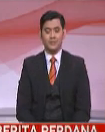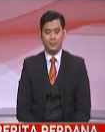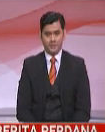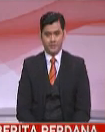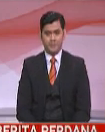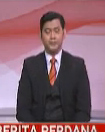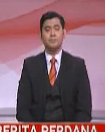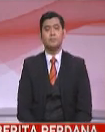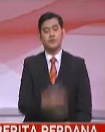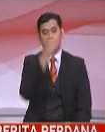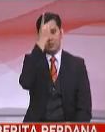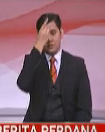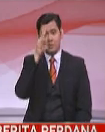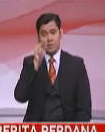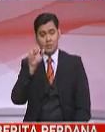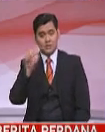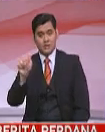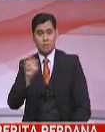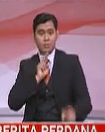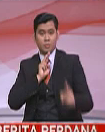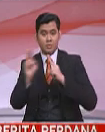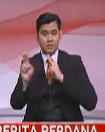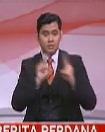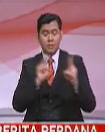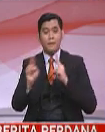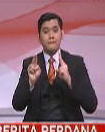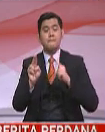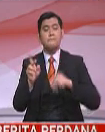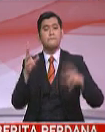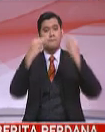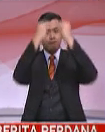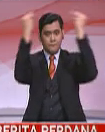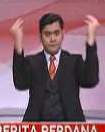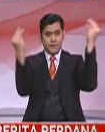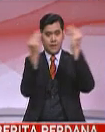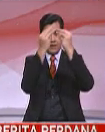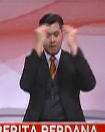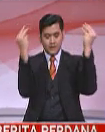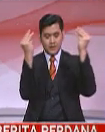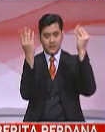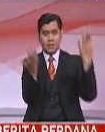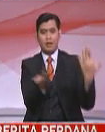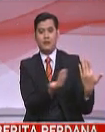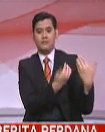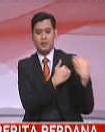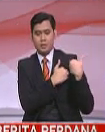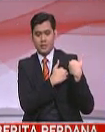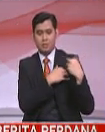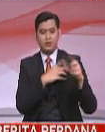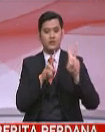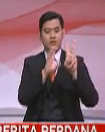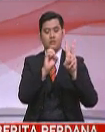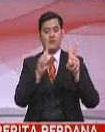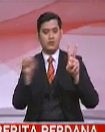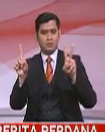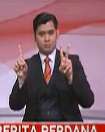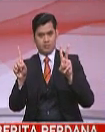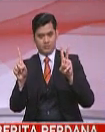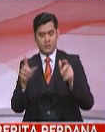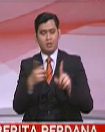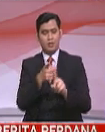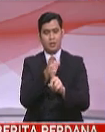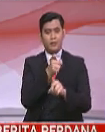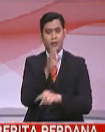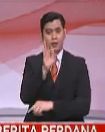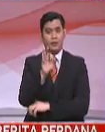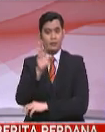Beliau menyatakan demikian ketika berucap pada Majlis Amanat tahun 2021 yang disiarkan melalui laman rasmi Facebook Kementerian. Tahun